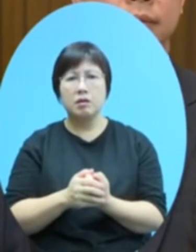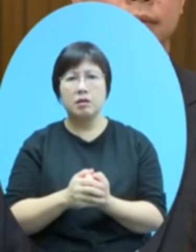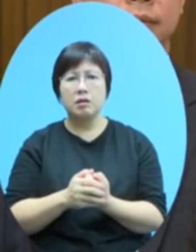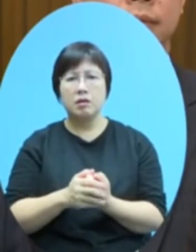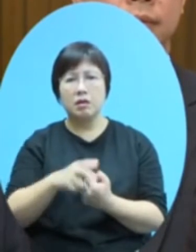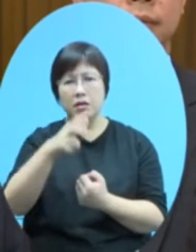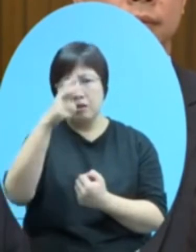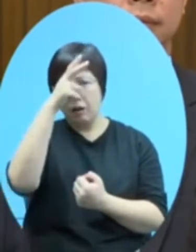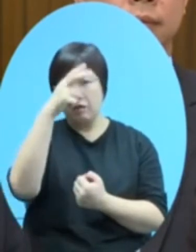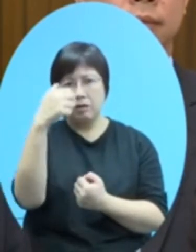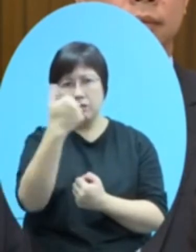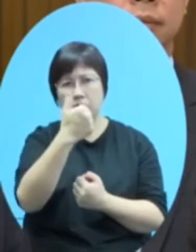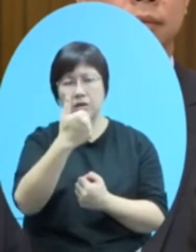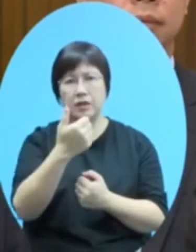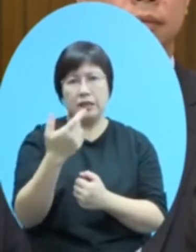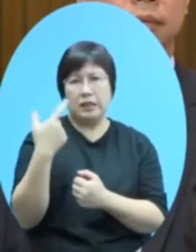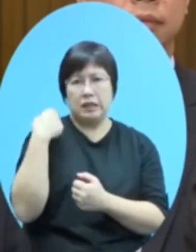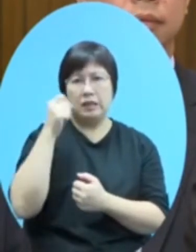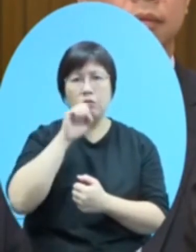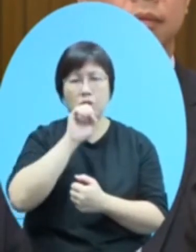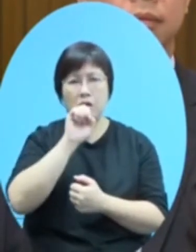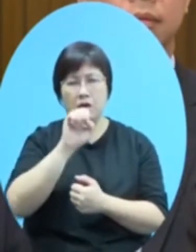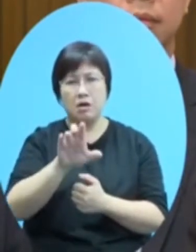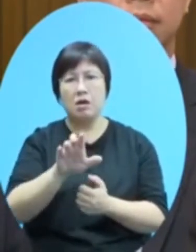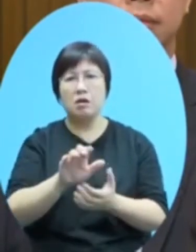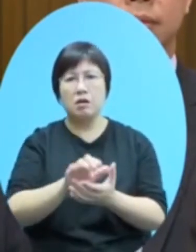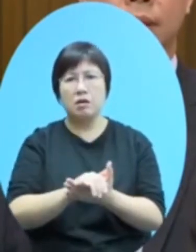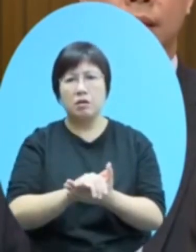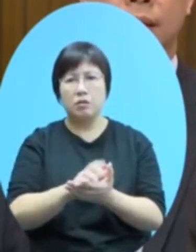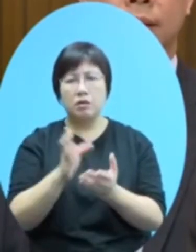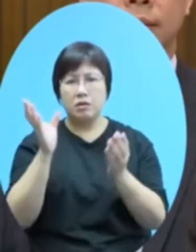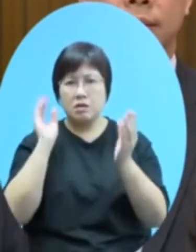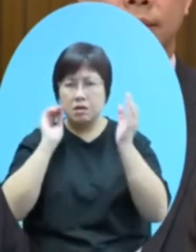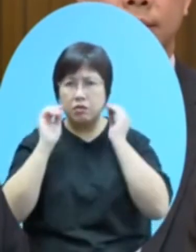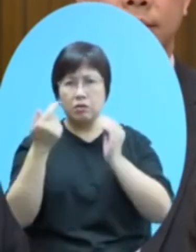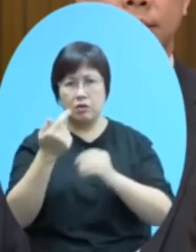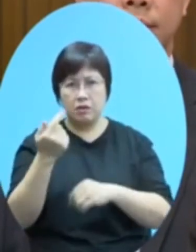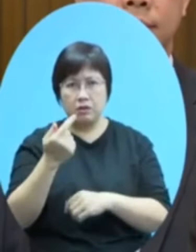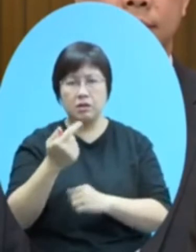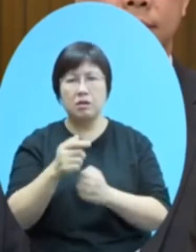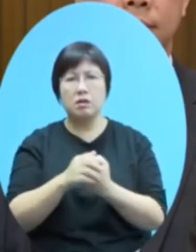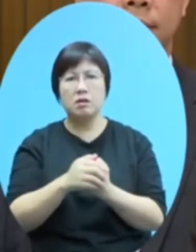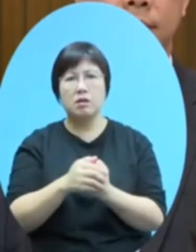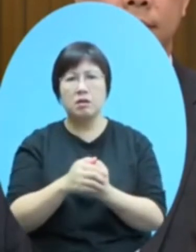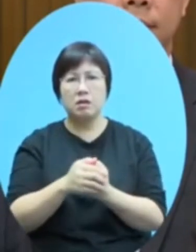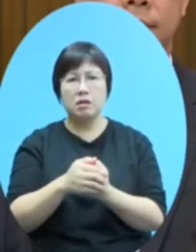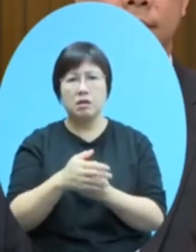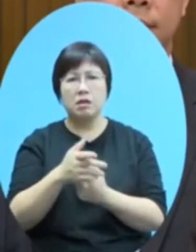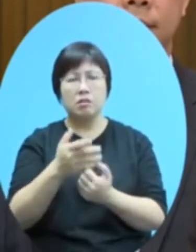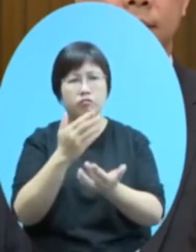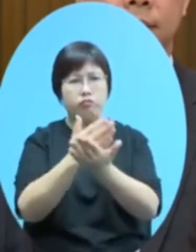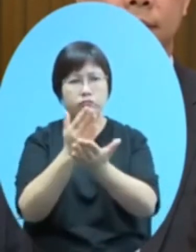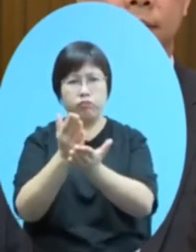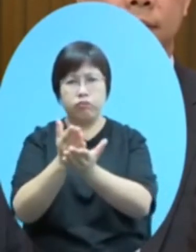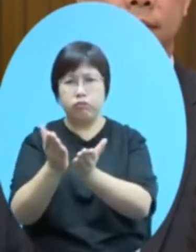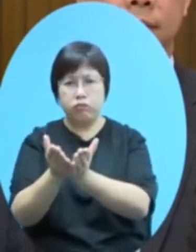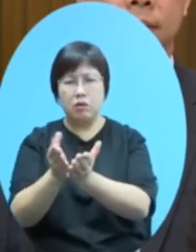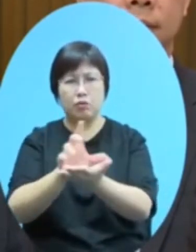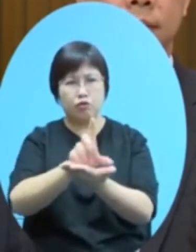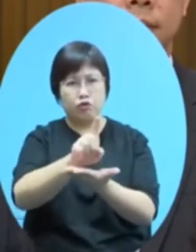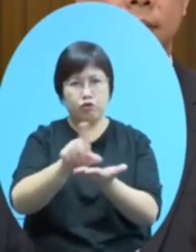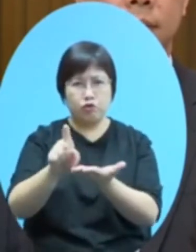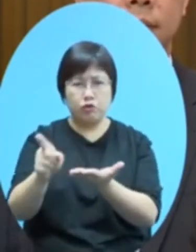正如行政長官之前指出，是會多聆聽和多同不同的業界溝